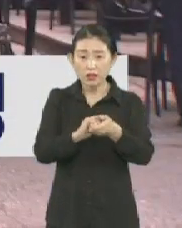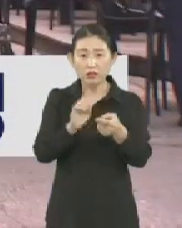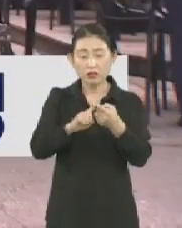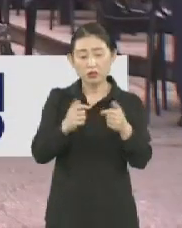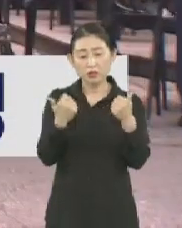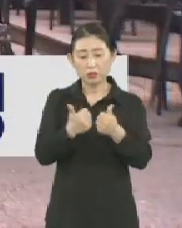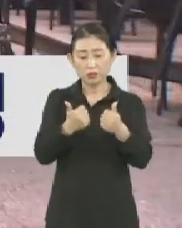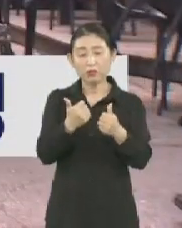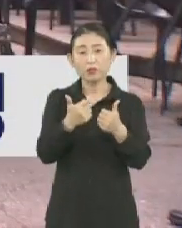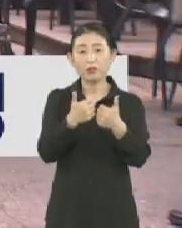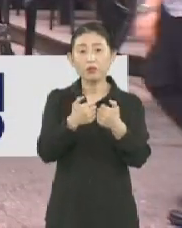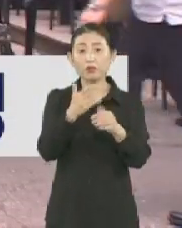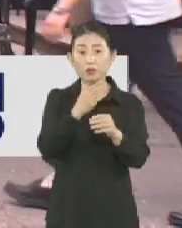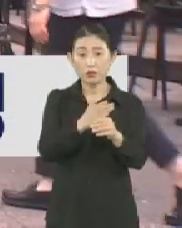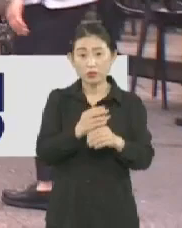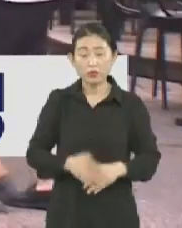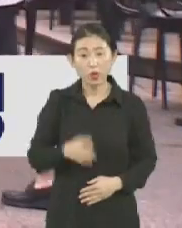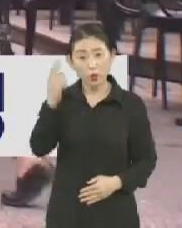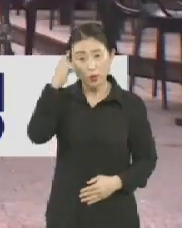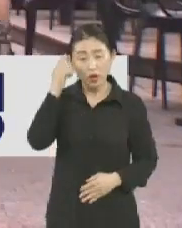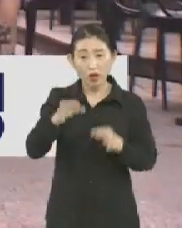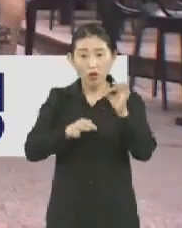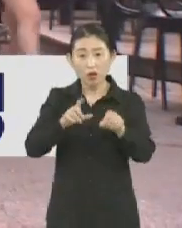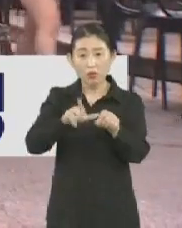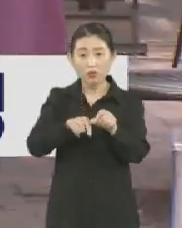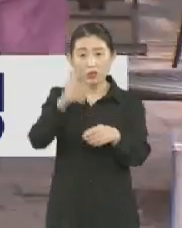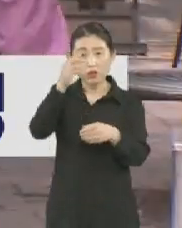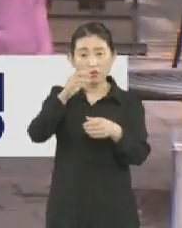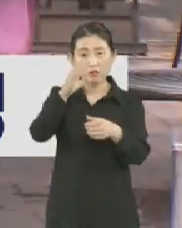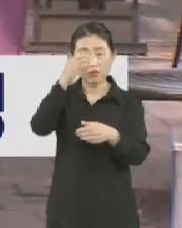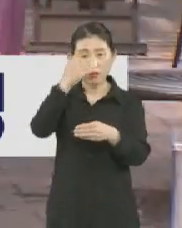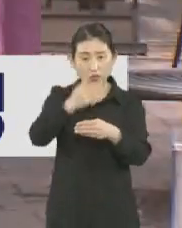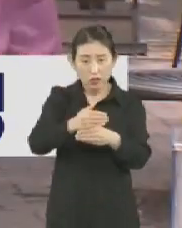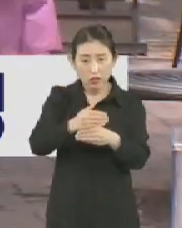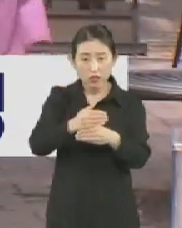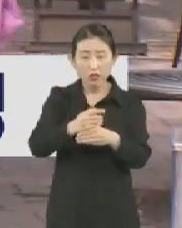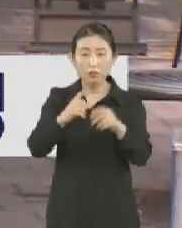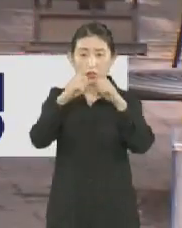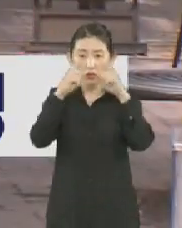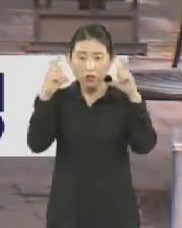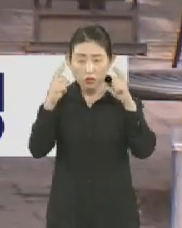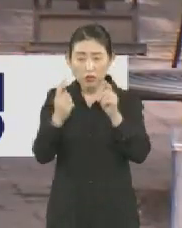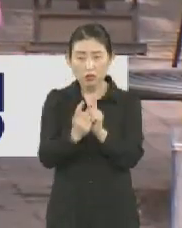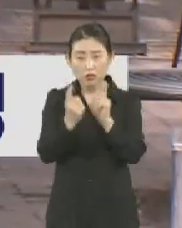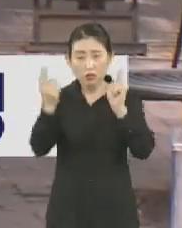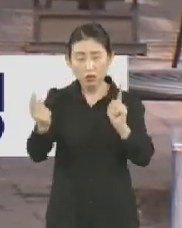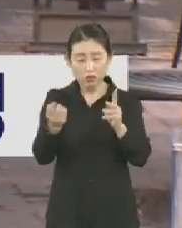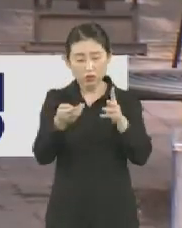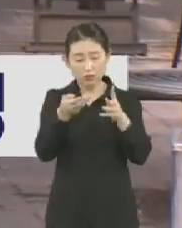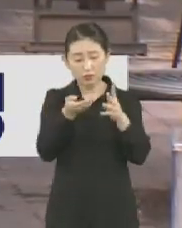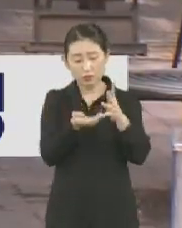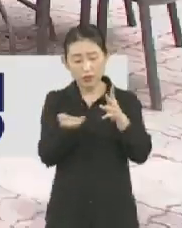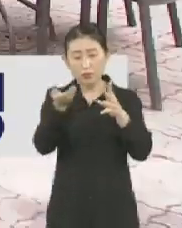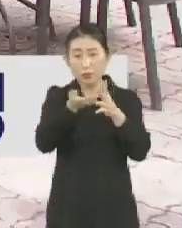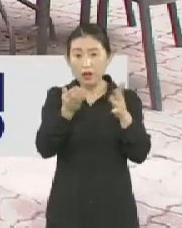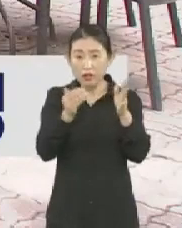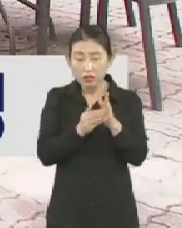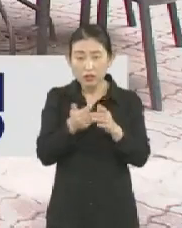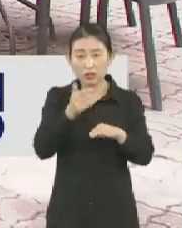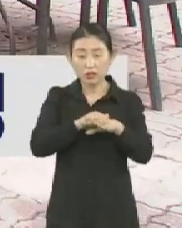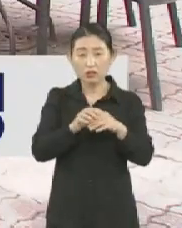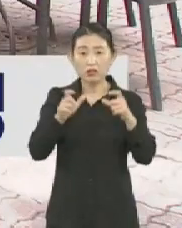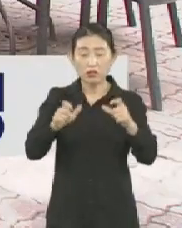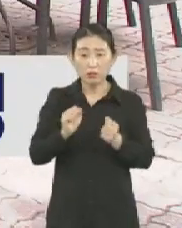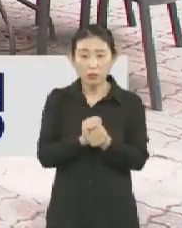있습니다 이 같은 논의는 영업시간 제한과 마스크 착용 의무화 등 거리 2개 2 단계 격상 후에도 대전의 확진